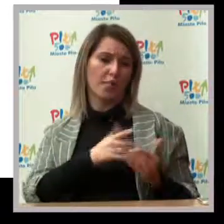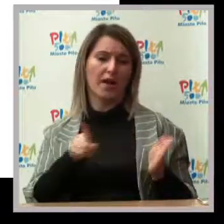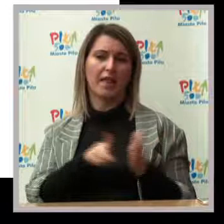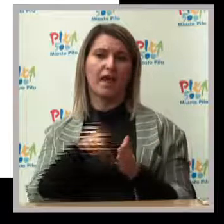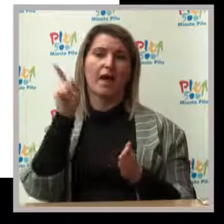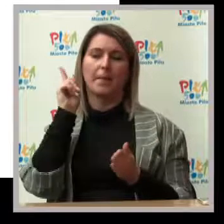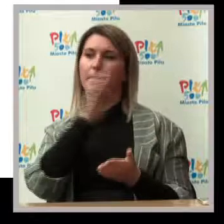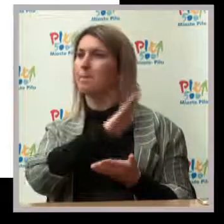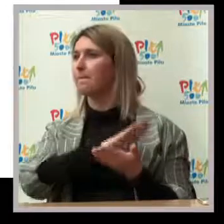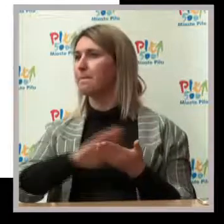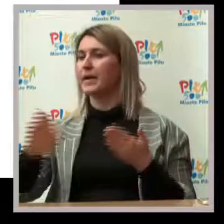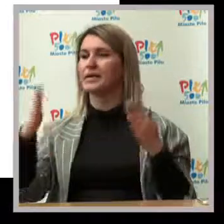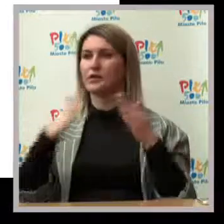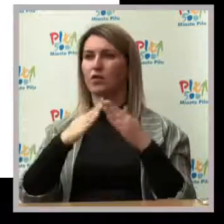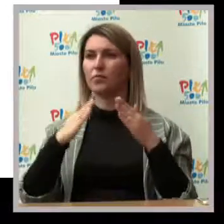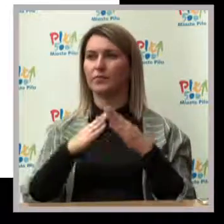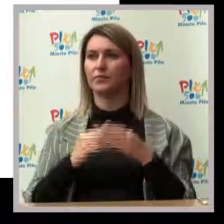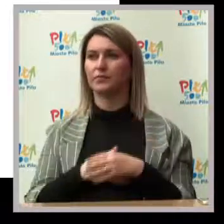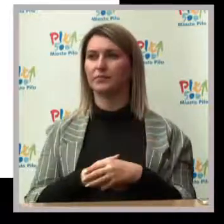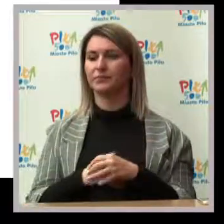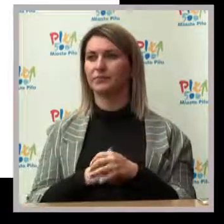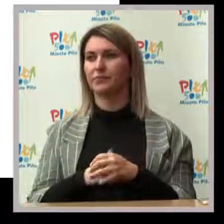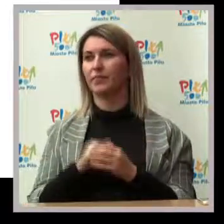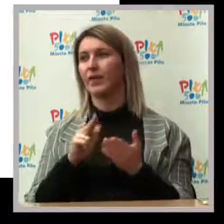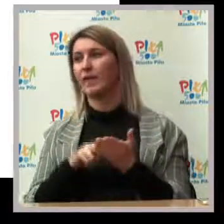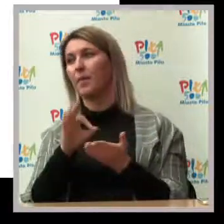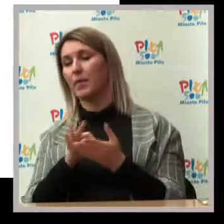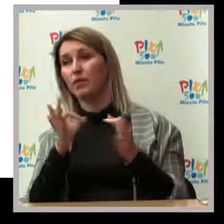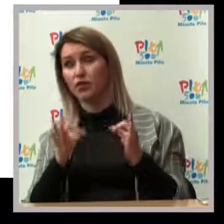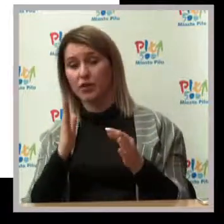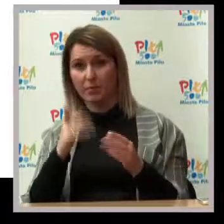będzie długi, jak zawsze,